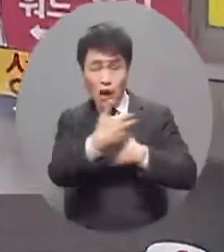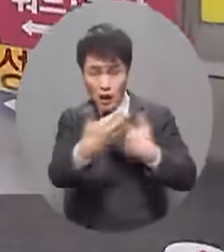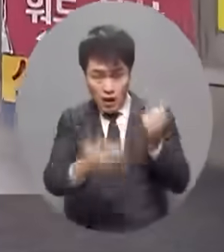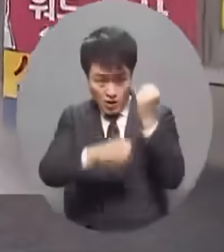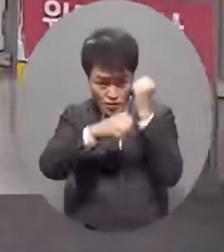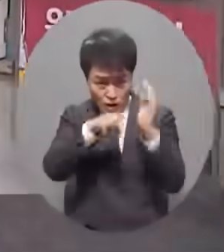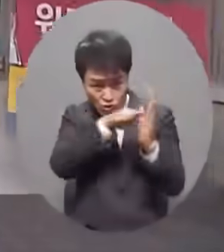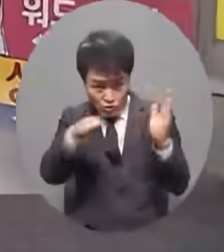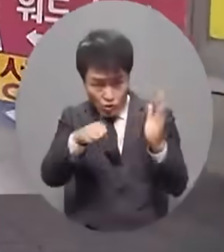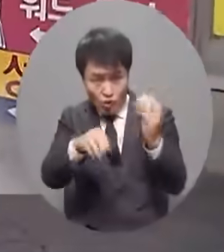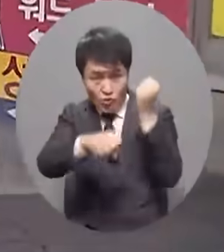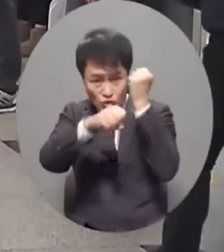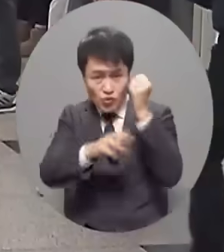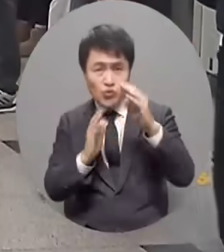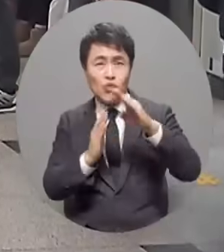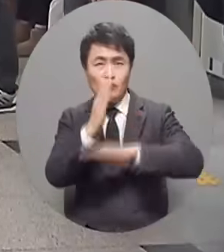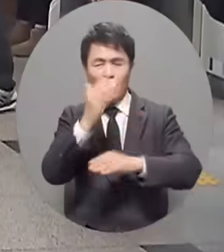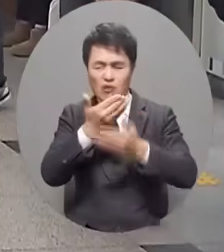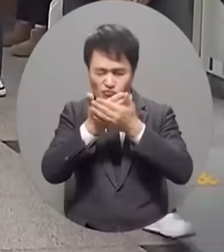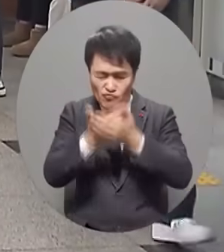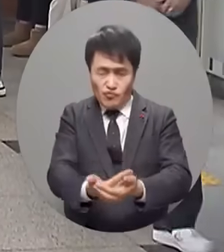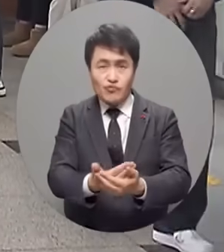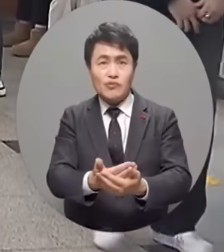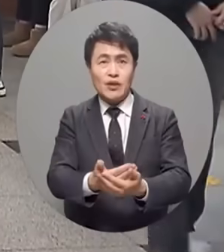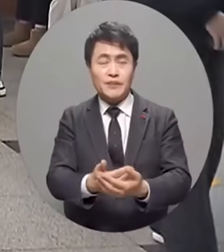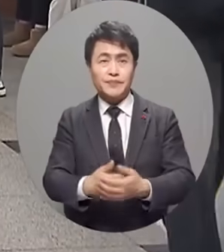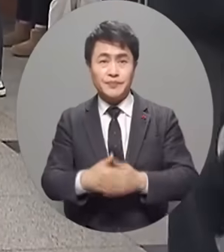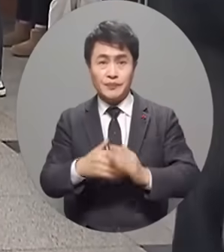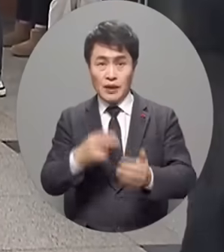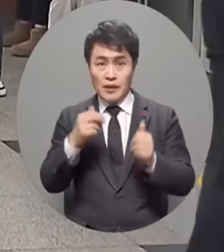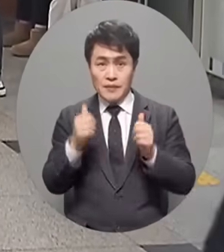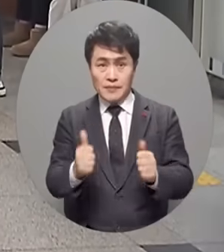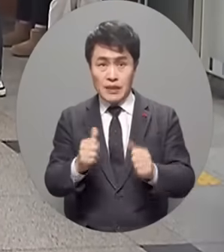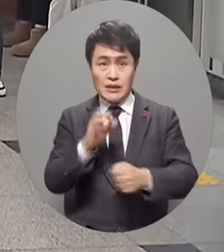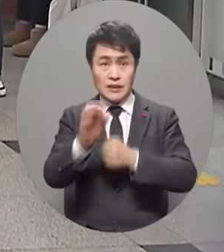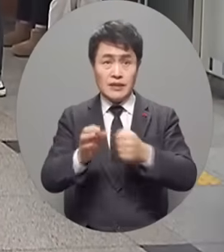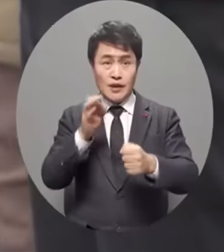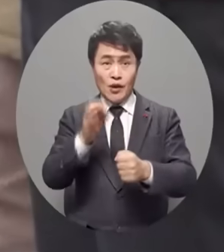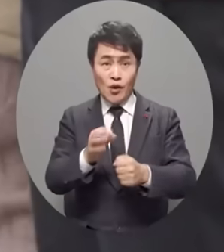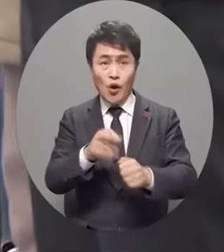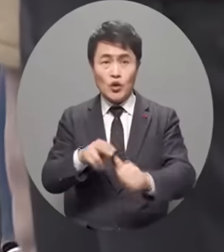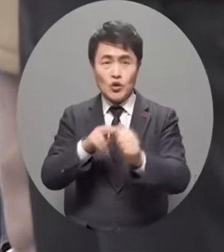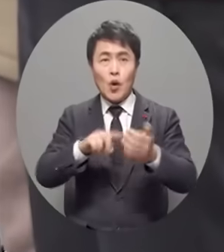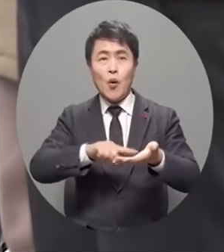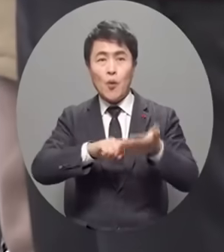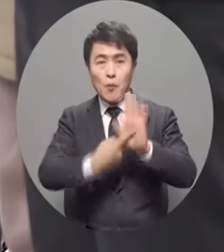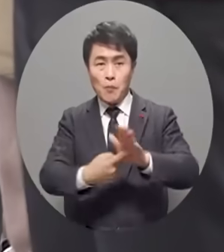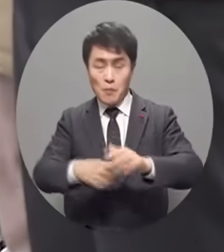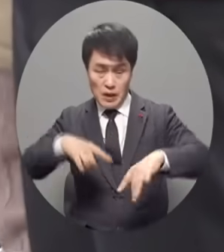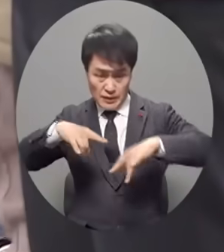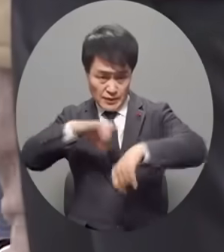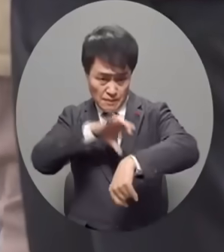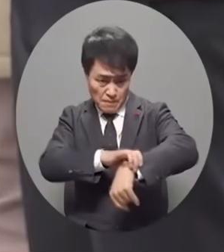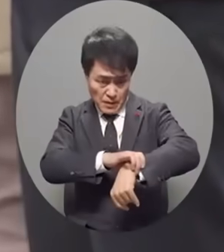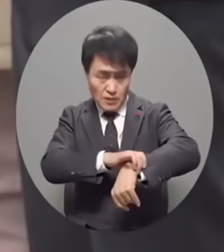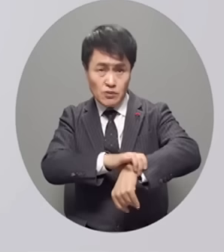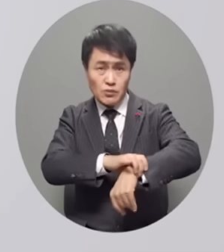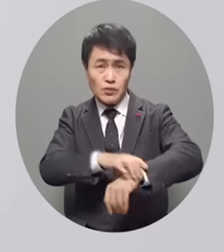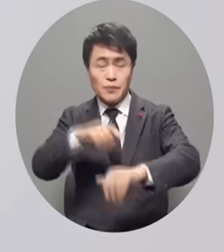양형위원회 양형 기준을 넘어선 중형입니다. 법원은 또 10년이 넘는 정보 공개와 전자발찌 부착 등을